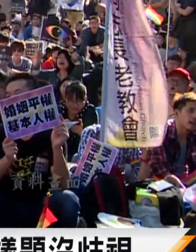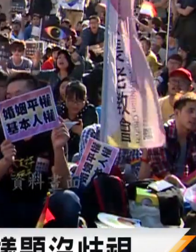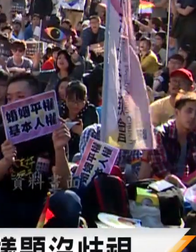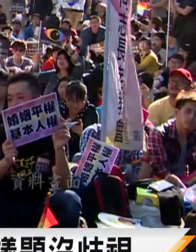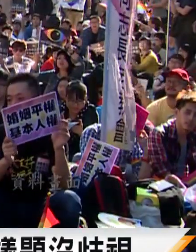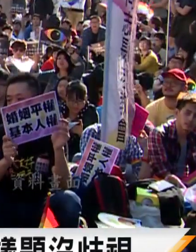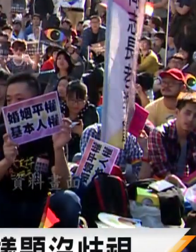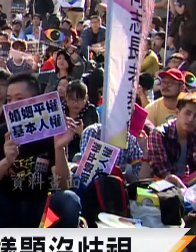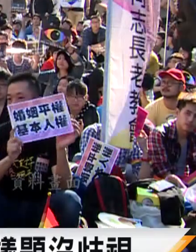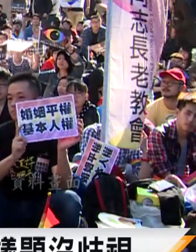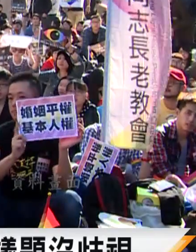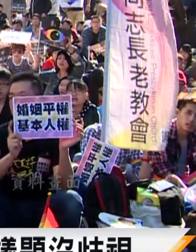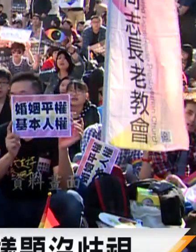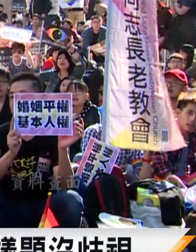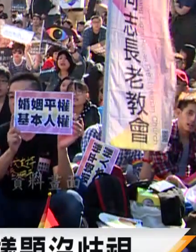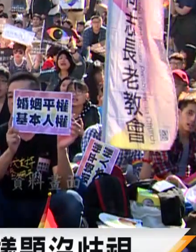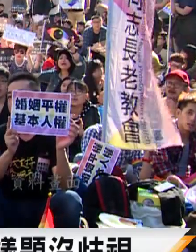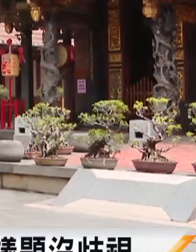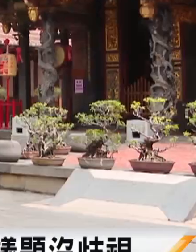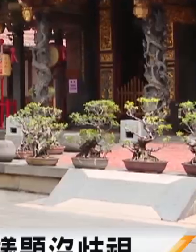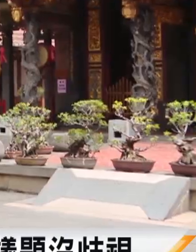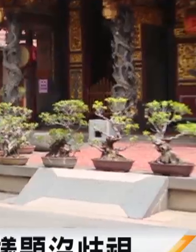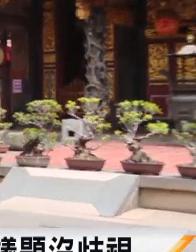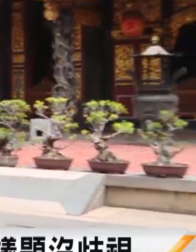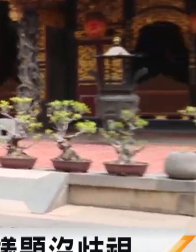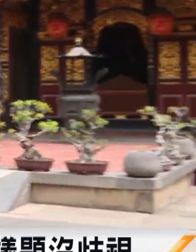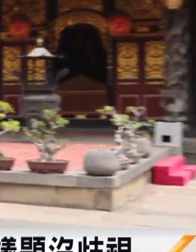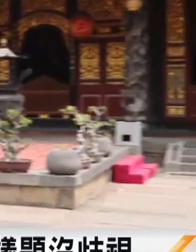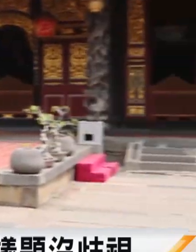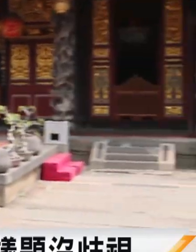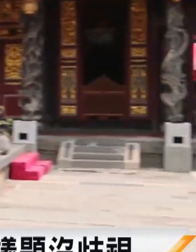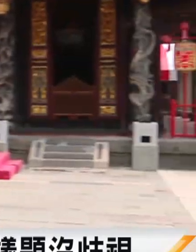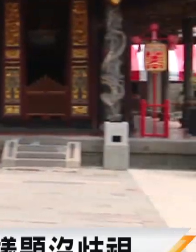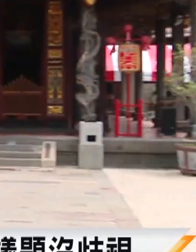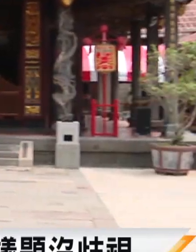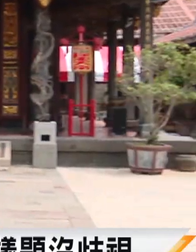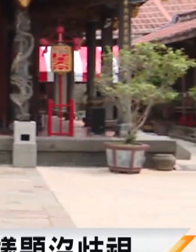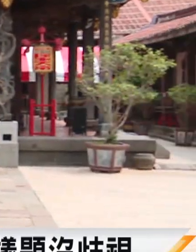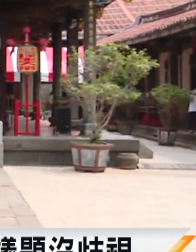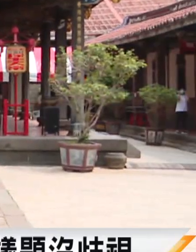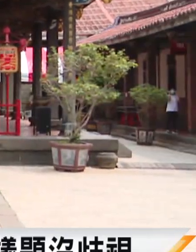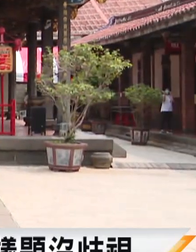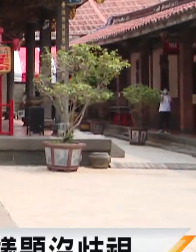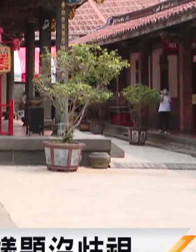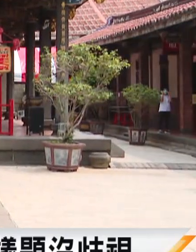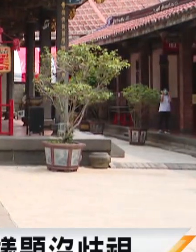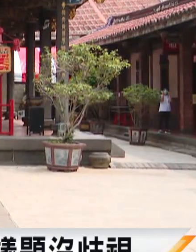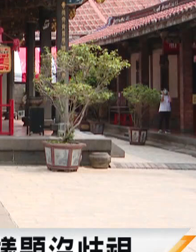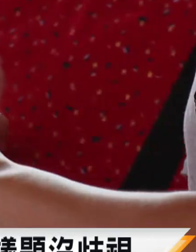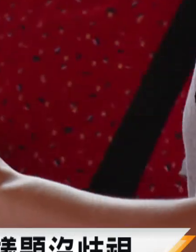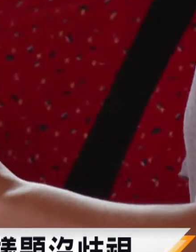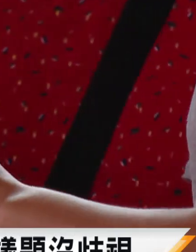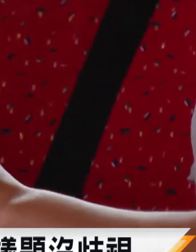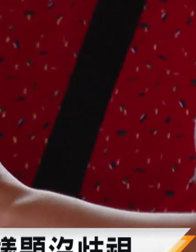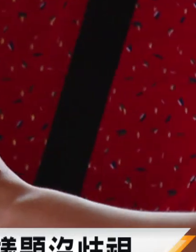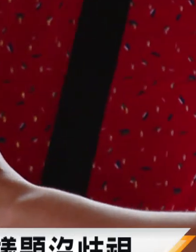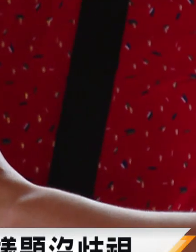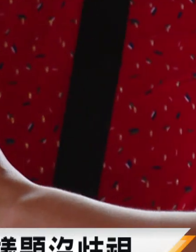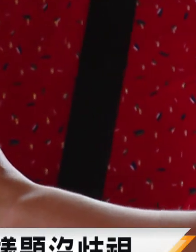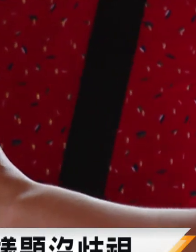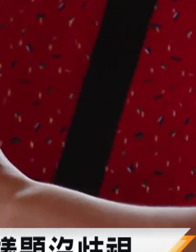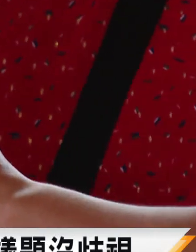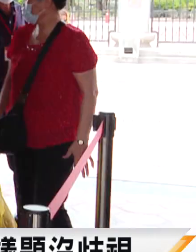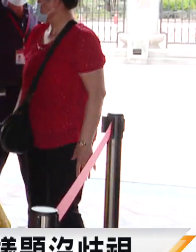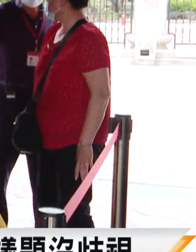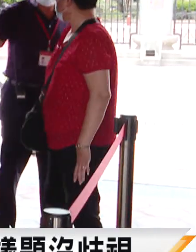柯市长绝口不提同志二字。而713全台微解封，北市大龙洞保安宫能不能开，一度杠上